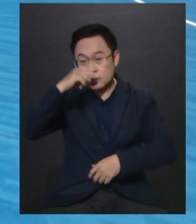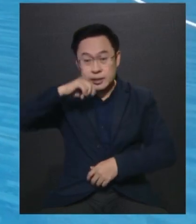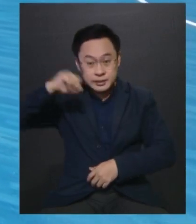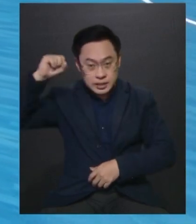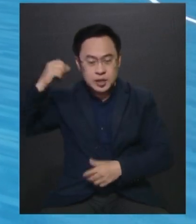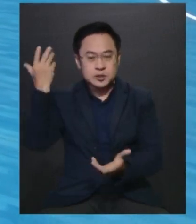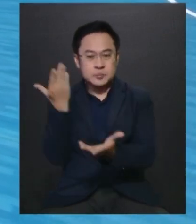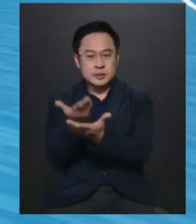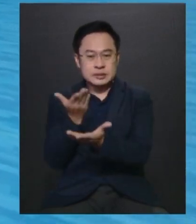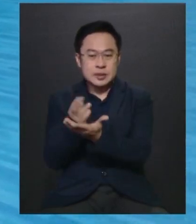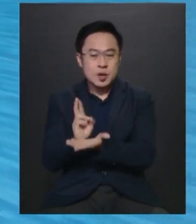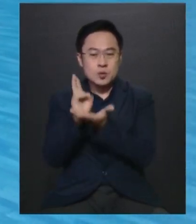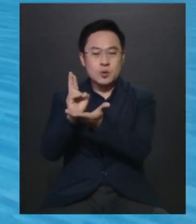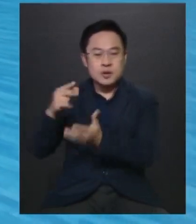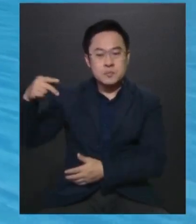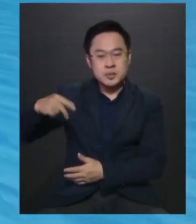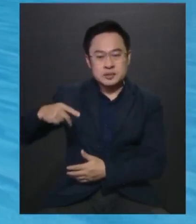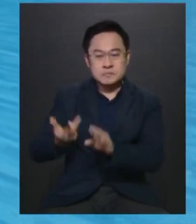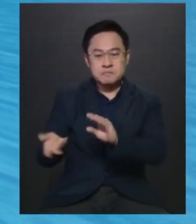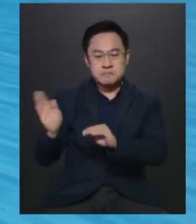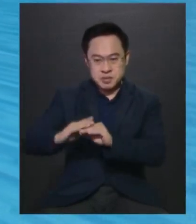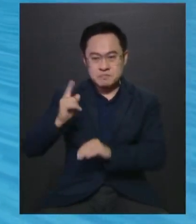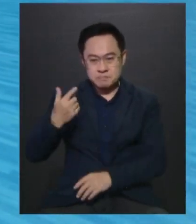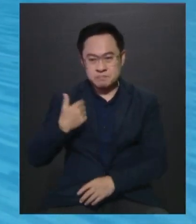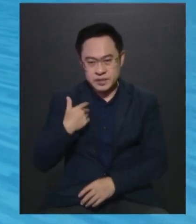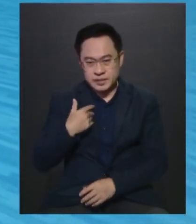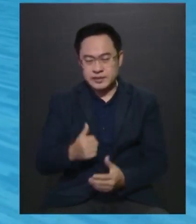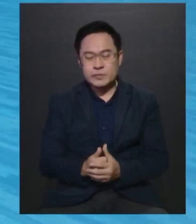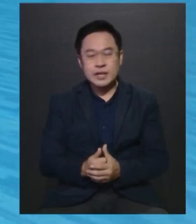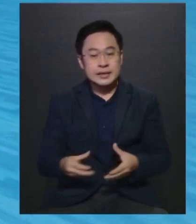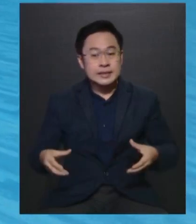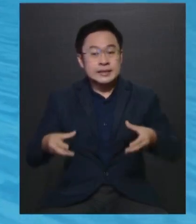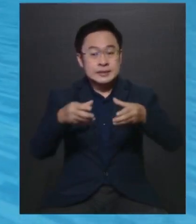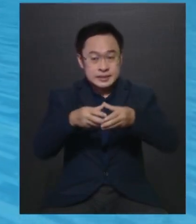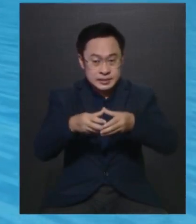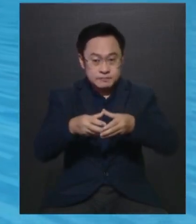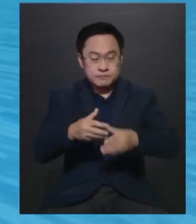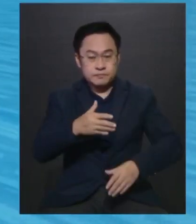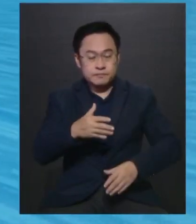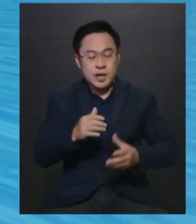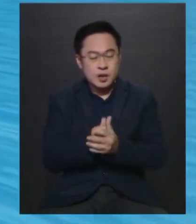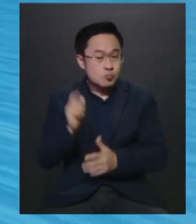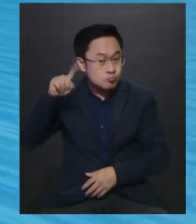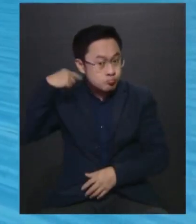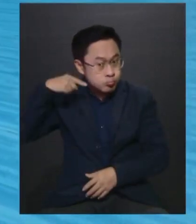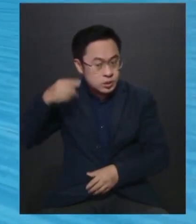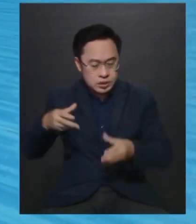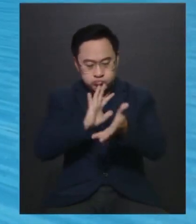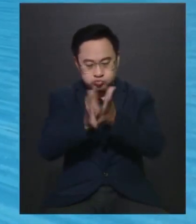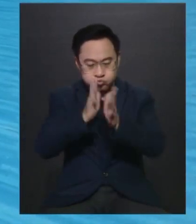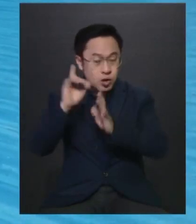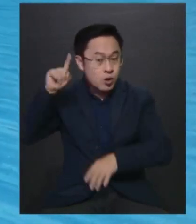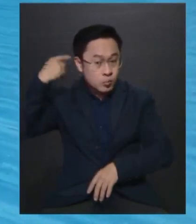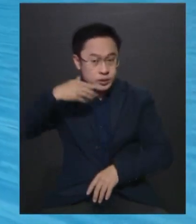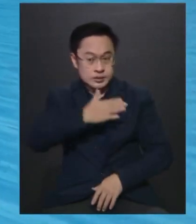ความเคลื่อนไหวของทัพฟุตซอลหญิงทีมชาติไทยค่ะในชุดลุยศึก NSDF Women Futsal Championship 2023